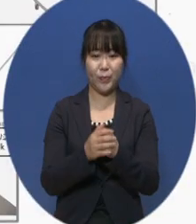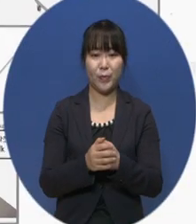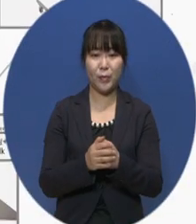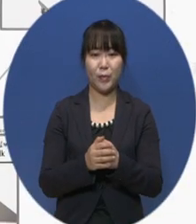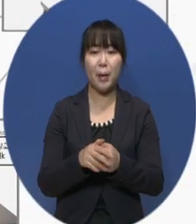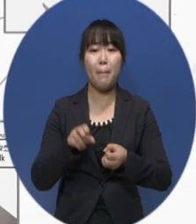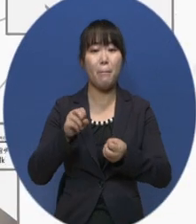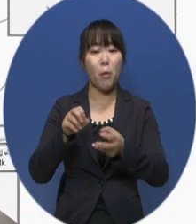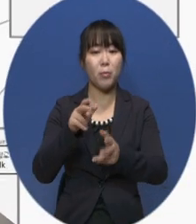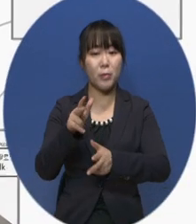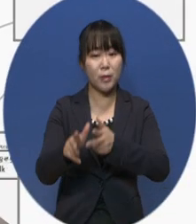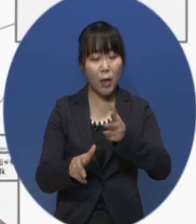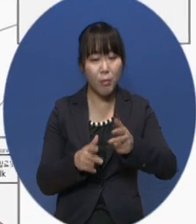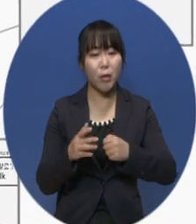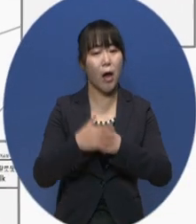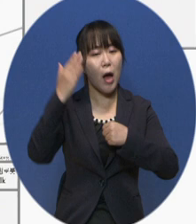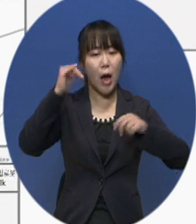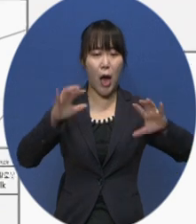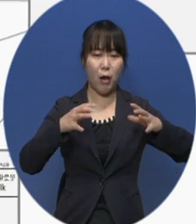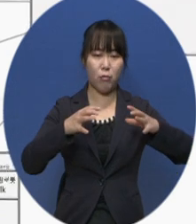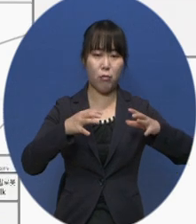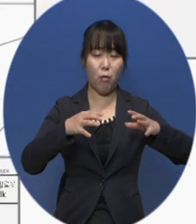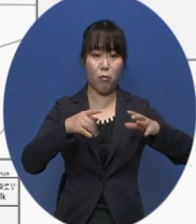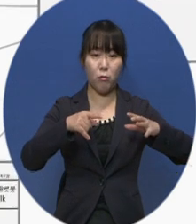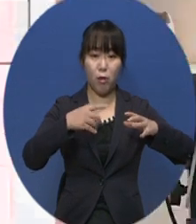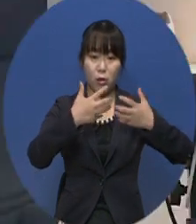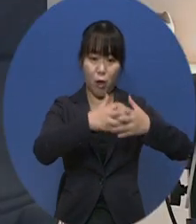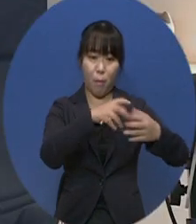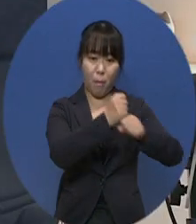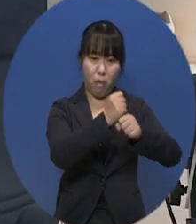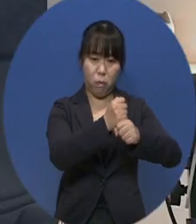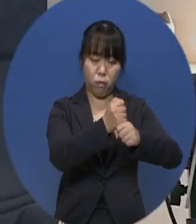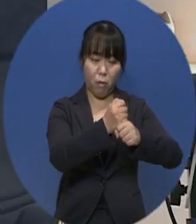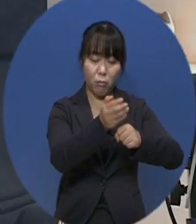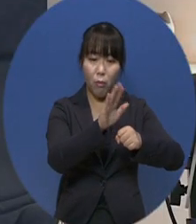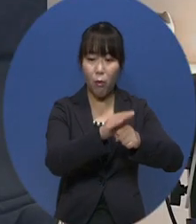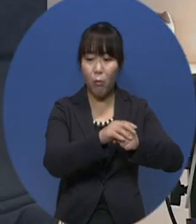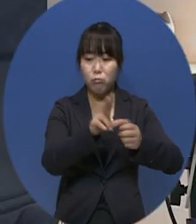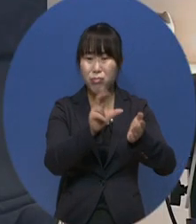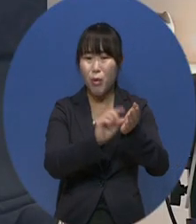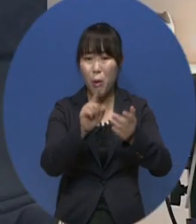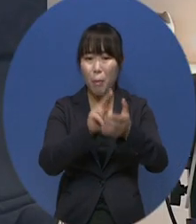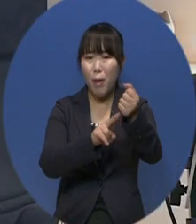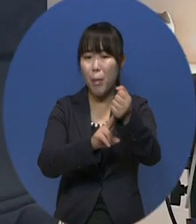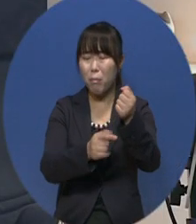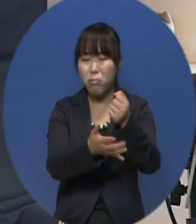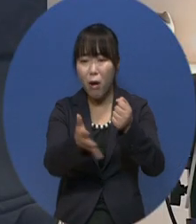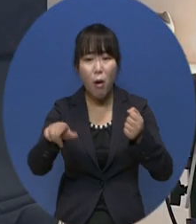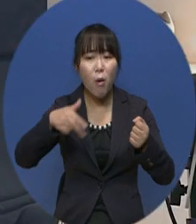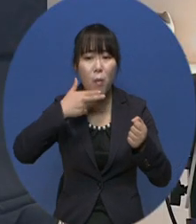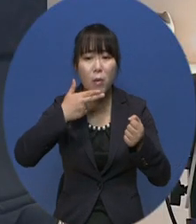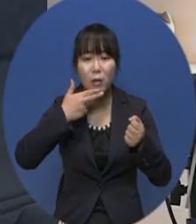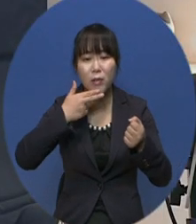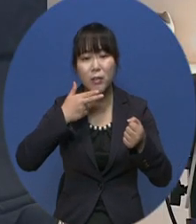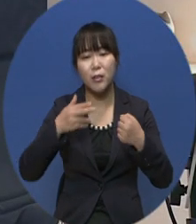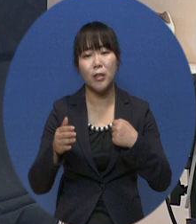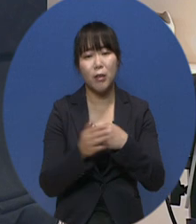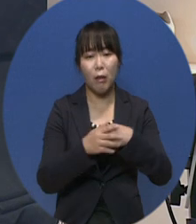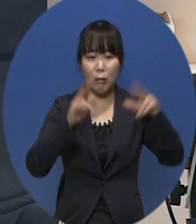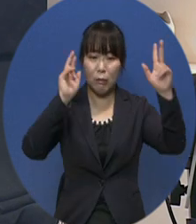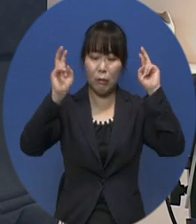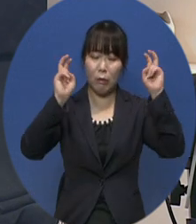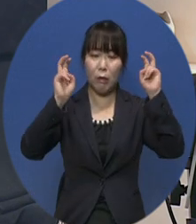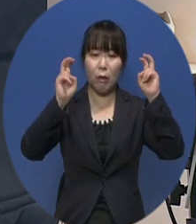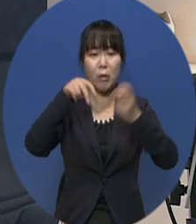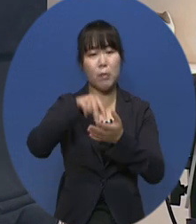보급 사업인데 국산 로봇을 열심히 만들어놨는데 네. 문제가 판매가 하나도 안 일어나는 거예요. 그러면 이제 기업으로서 이제